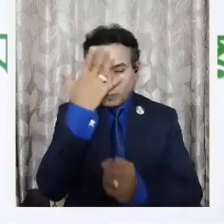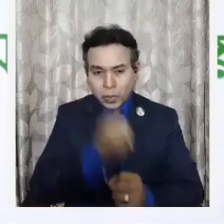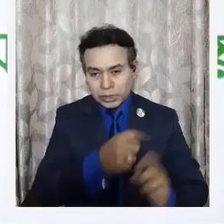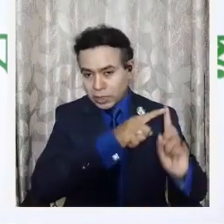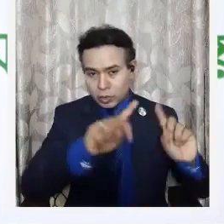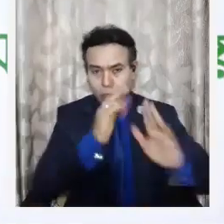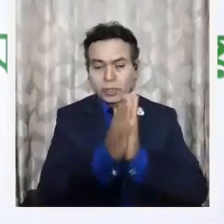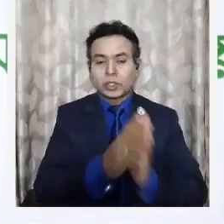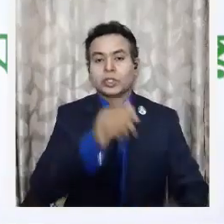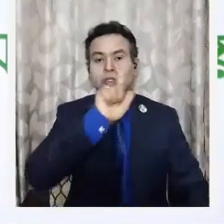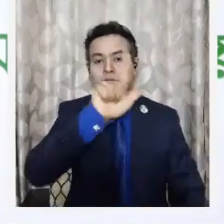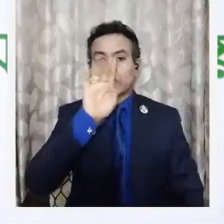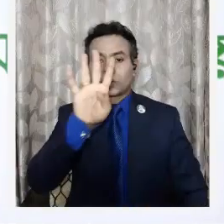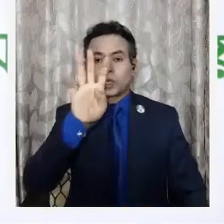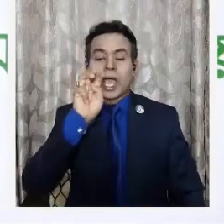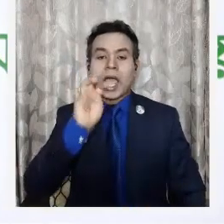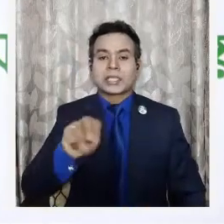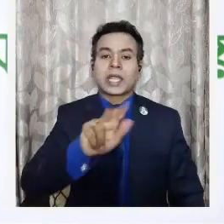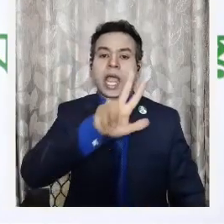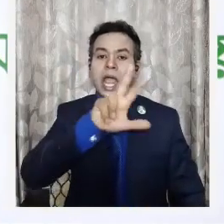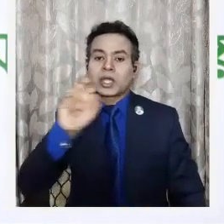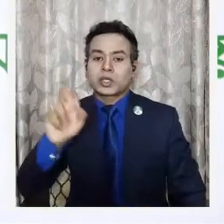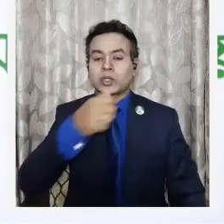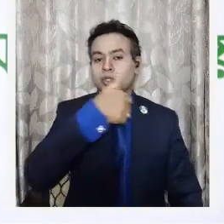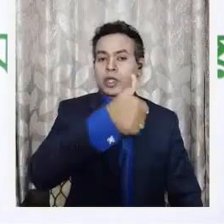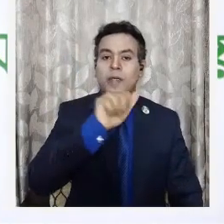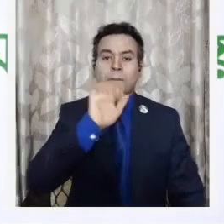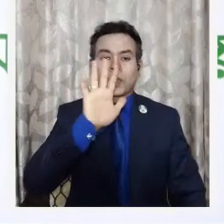4,41,560টি নমুনা এবং এ পর্যন্ত শনাক্ত হয়েছে